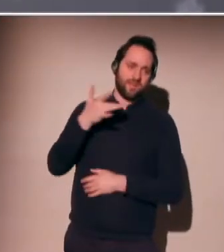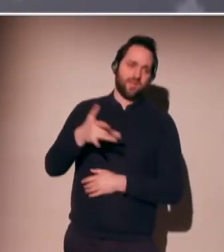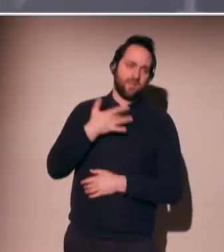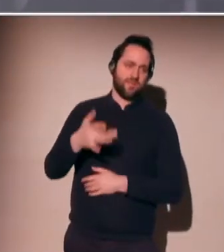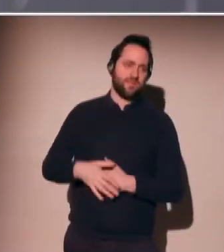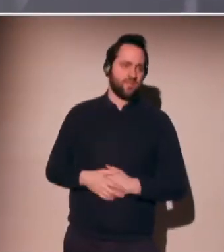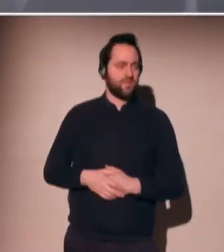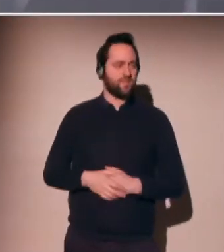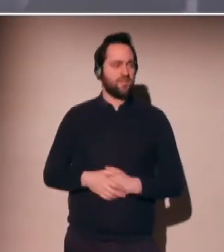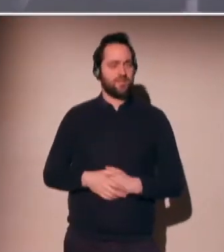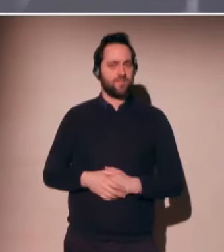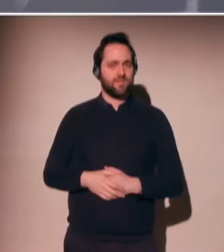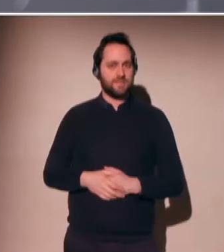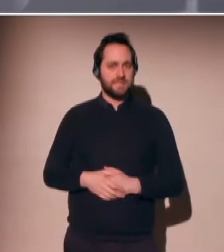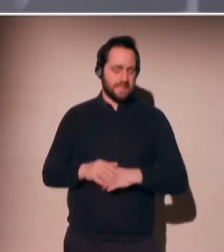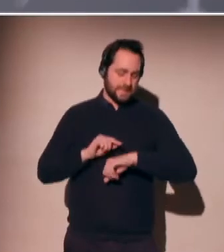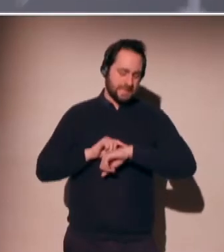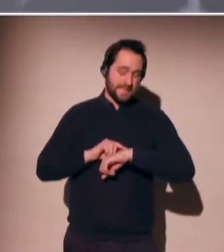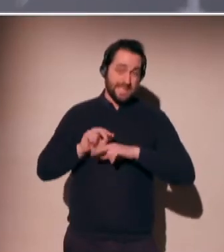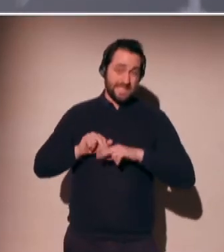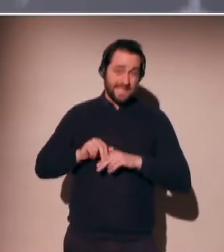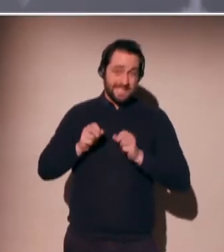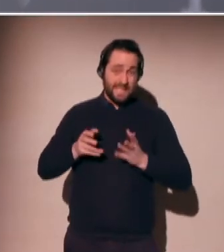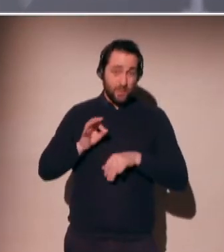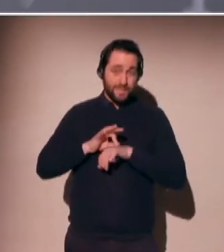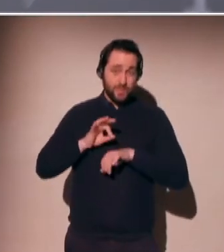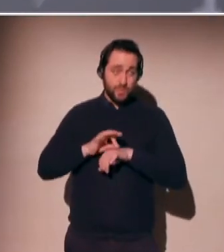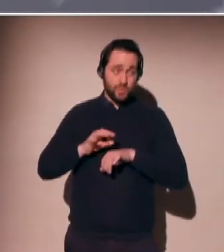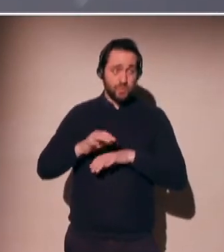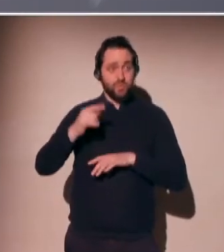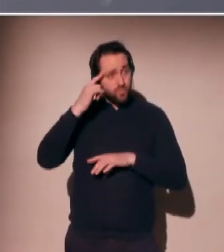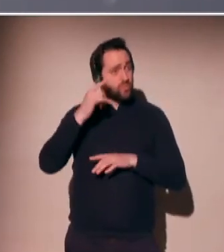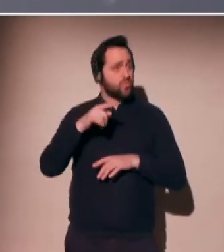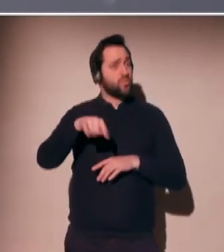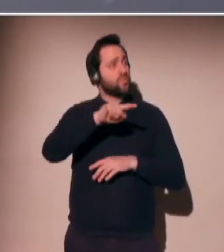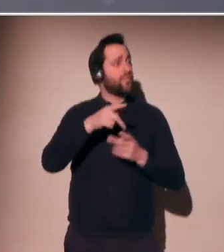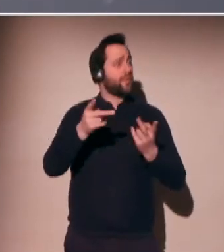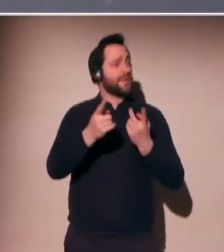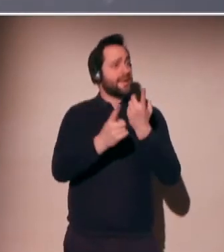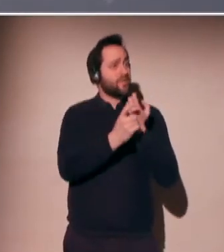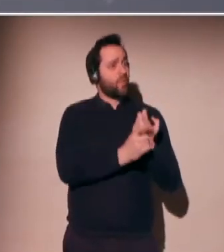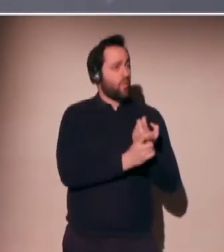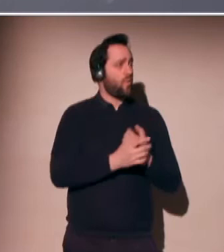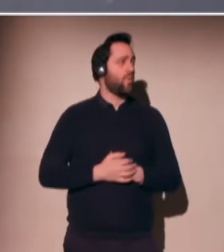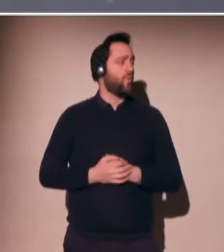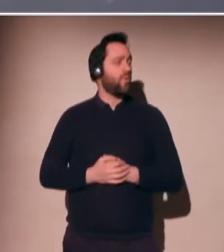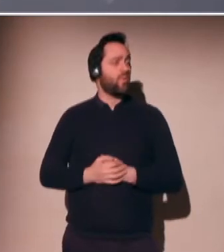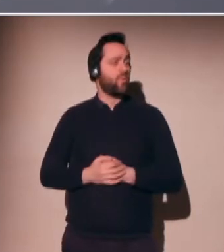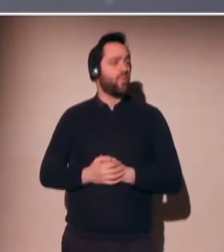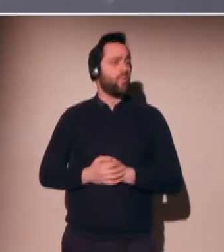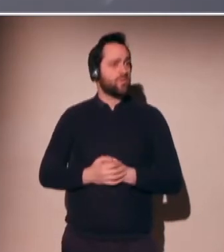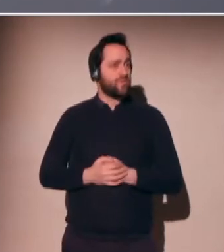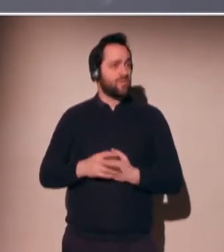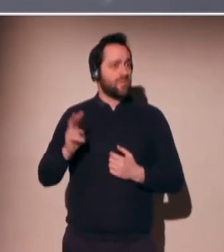intéressante. Il nous reste quelques minutes pour vous poser quelques questions. Très rapidement, que pouvons-nous